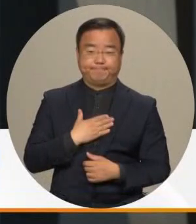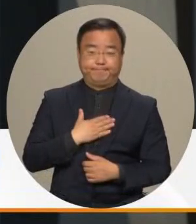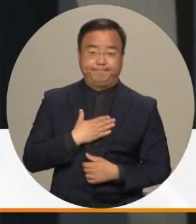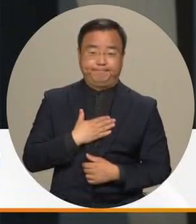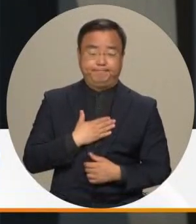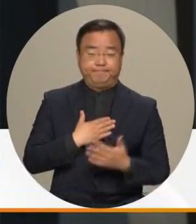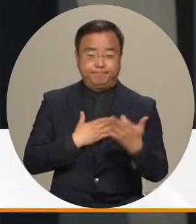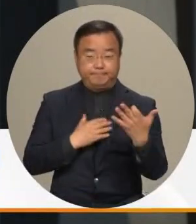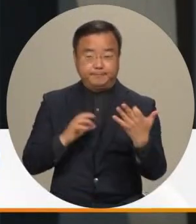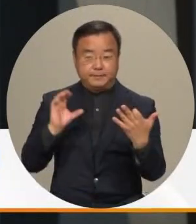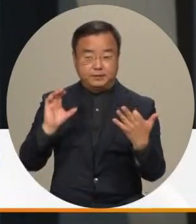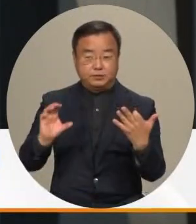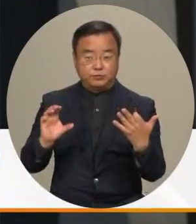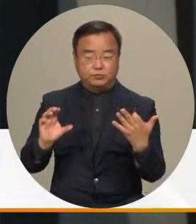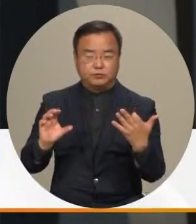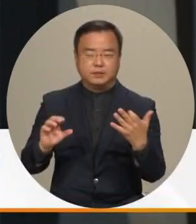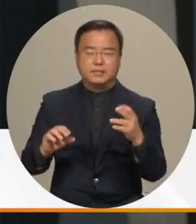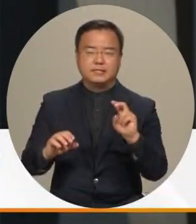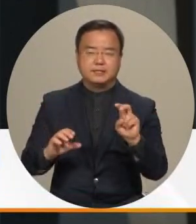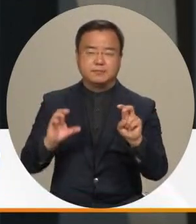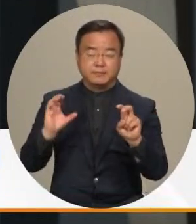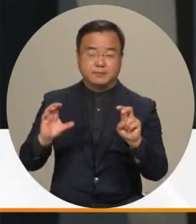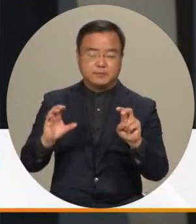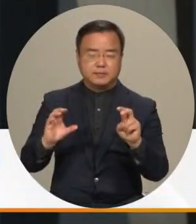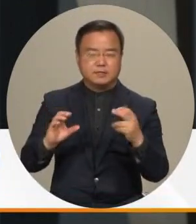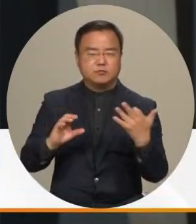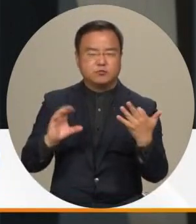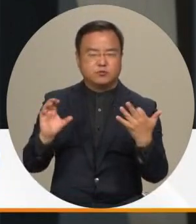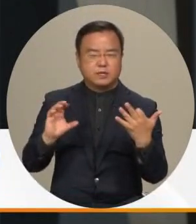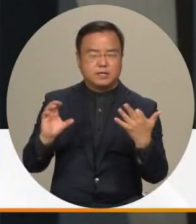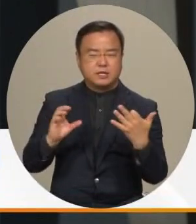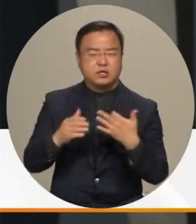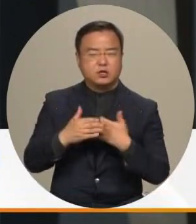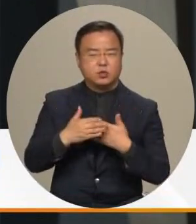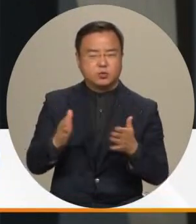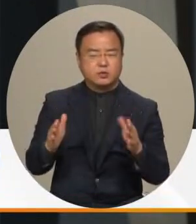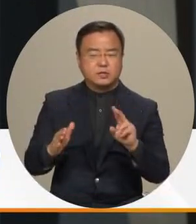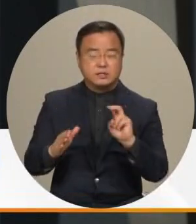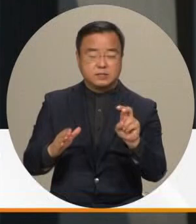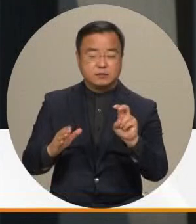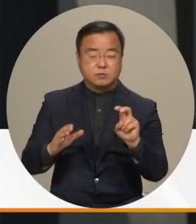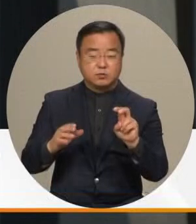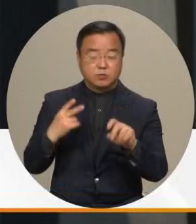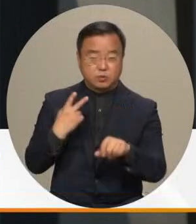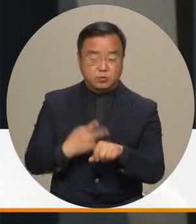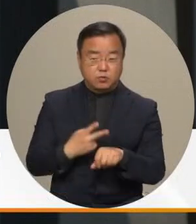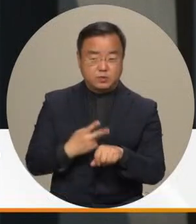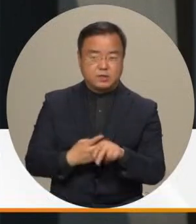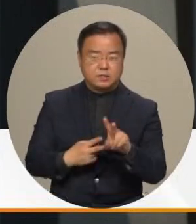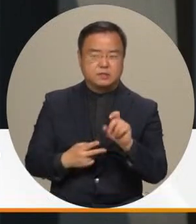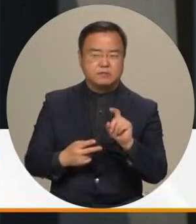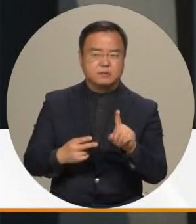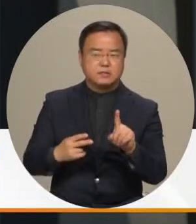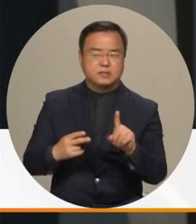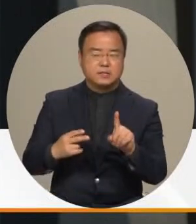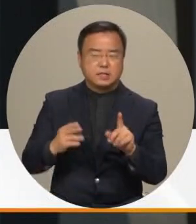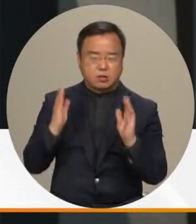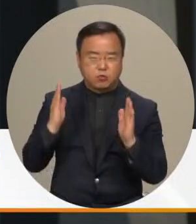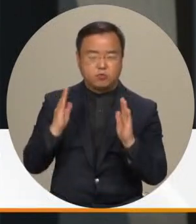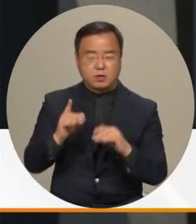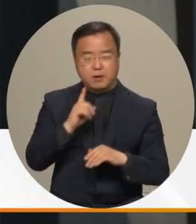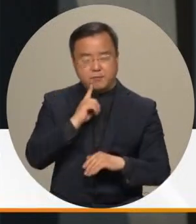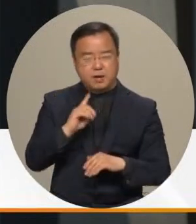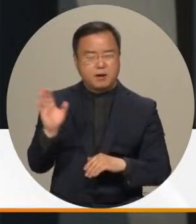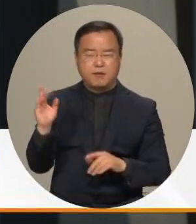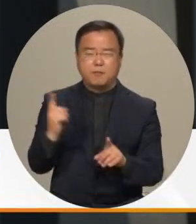19세기 교실 20세기 교사 21세기 학생 사실이 말을 너무너무 뒤집고 싶어요 왜냐하면요 21세기